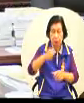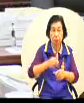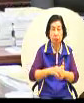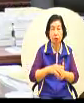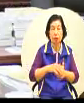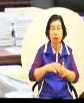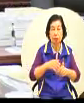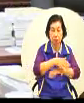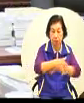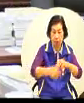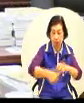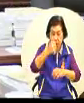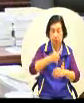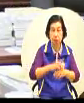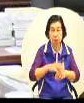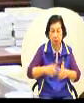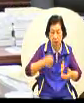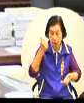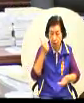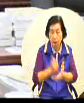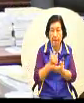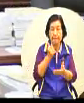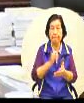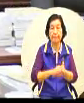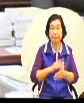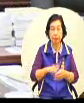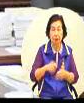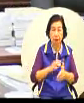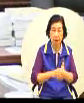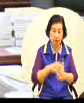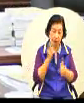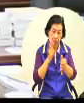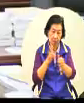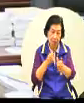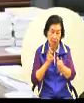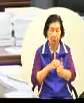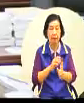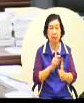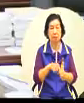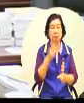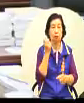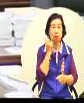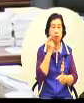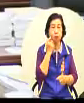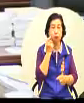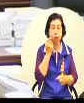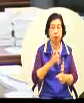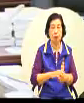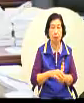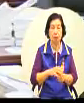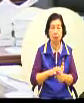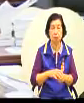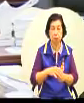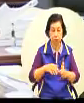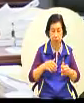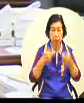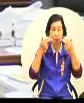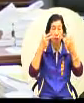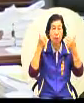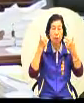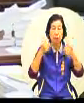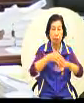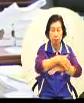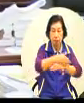呢就沦为傀儡。这个是我们原乡啊对民主选举包括资源建